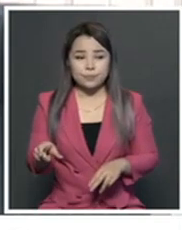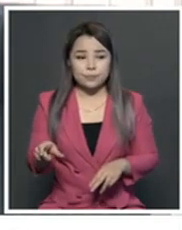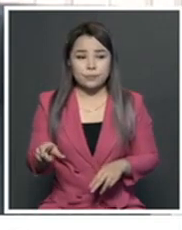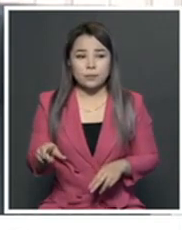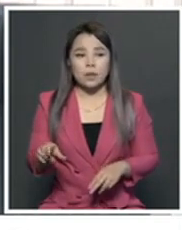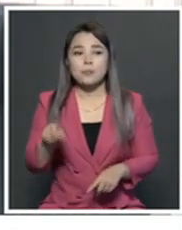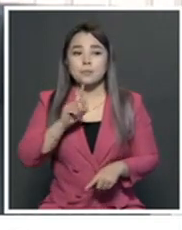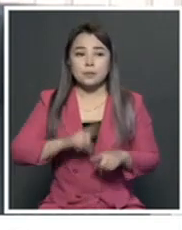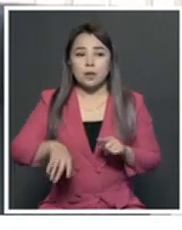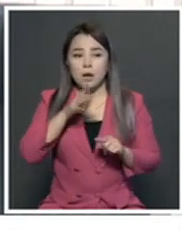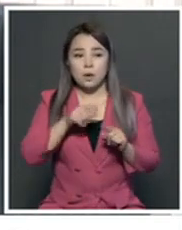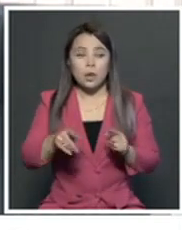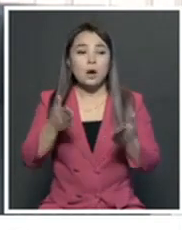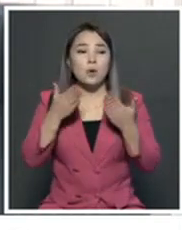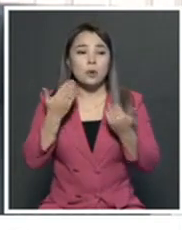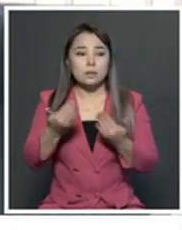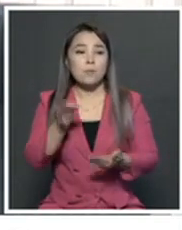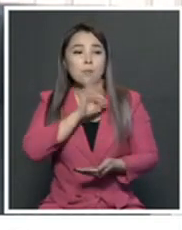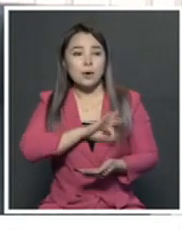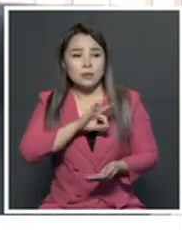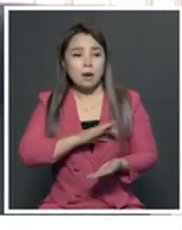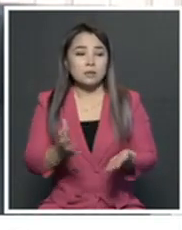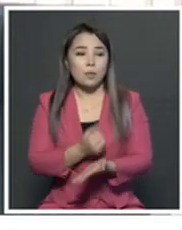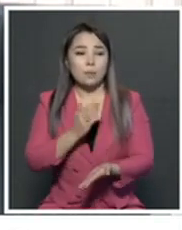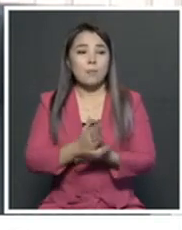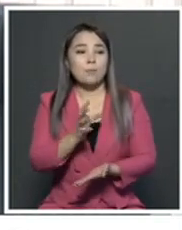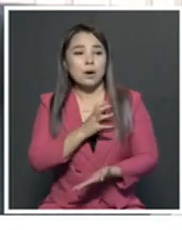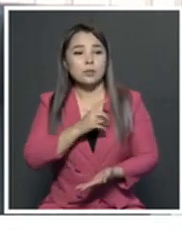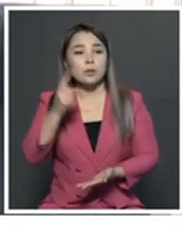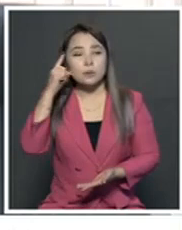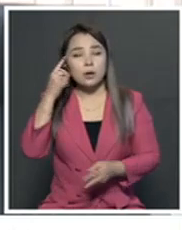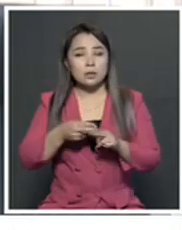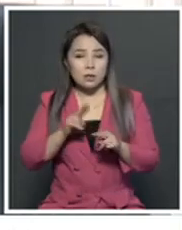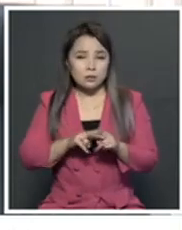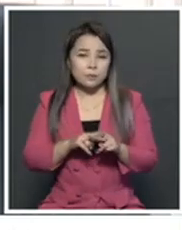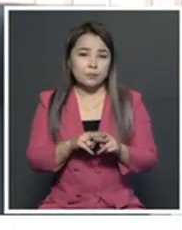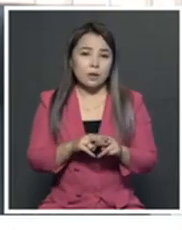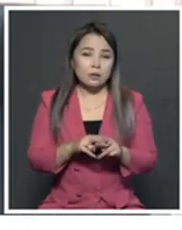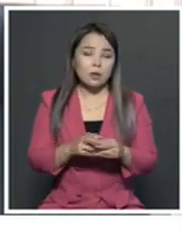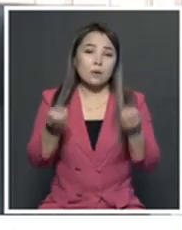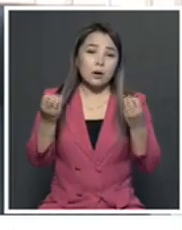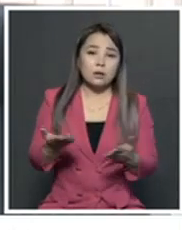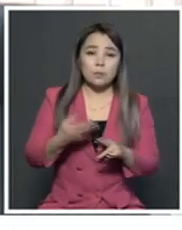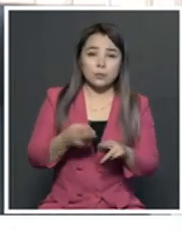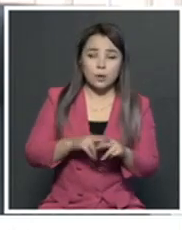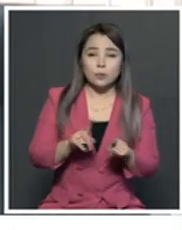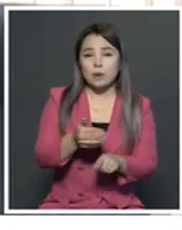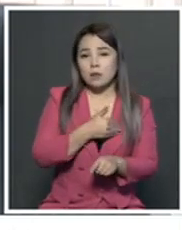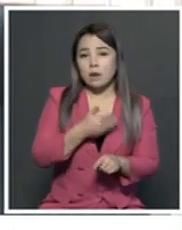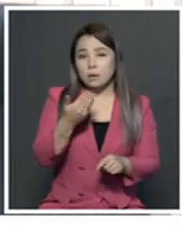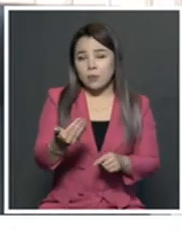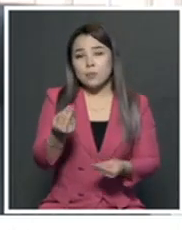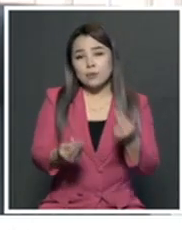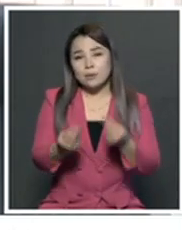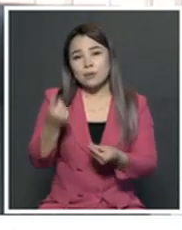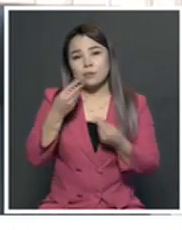азаматтардың тез уақытта және оңай пайда тауып байып кетуіне, сондай қарапайым ниетіне олар ойыншық